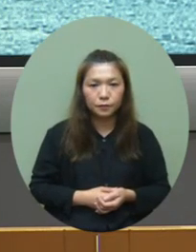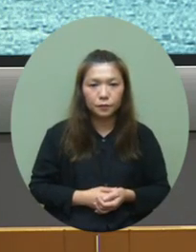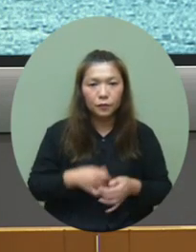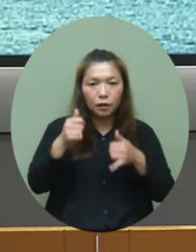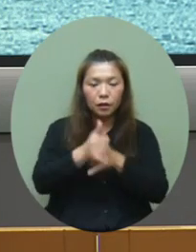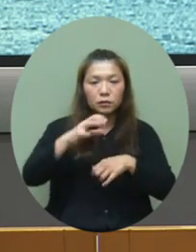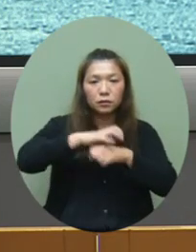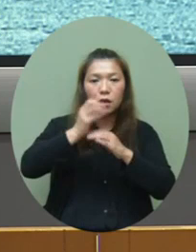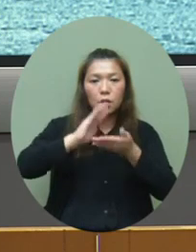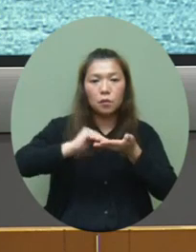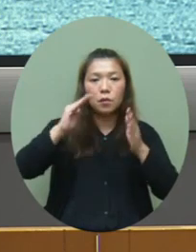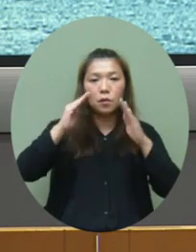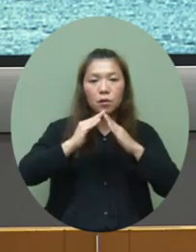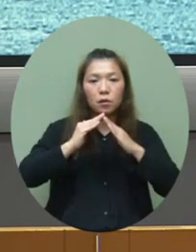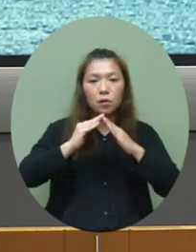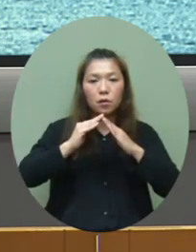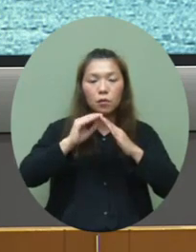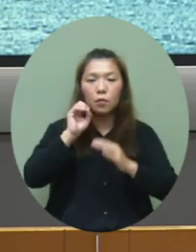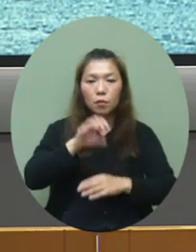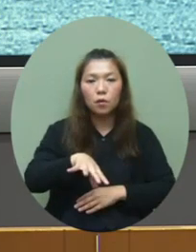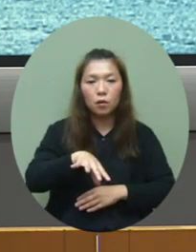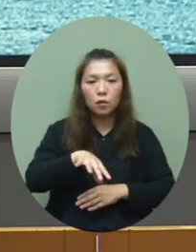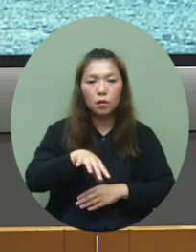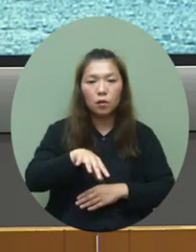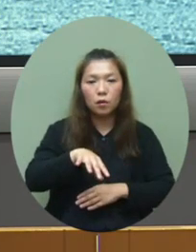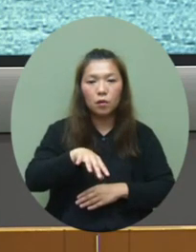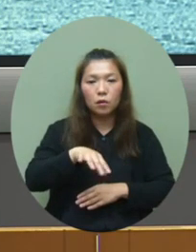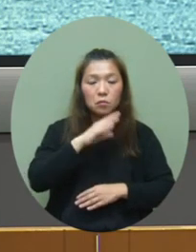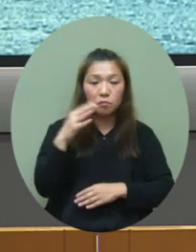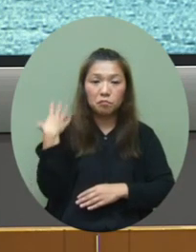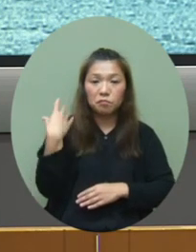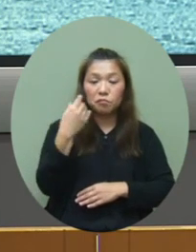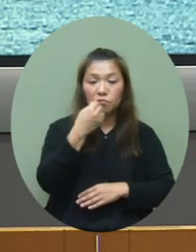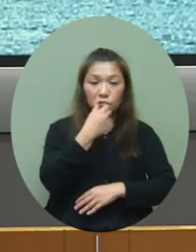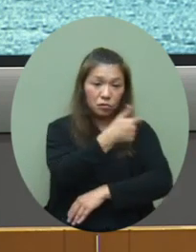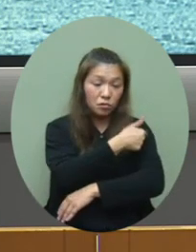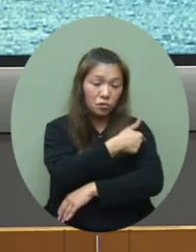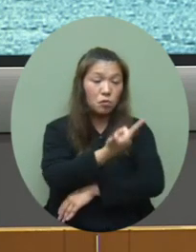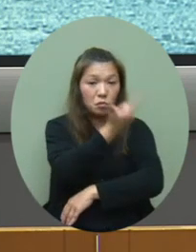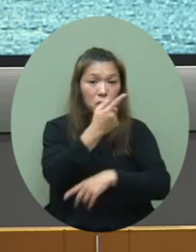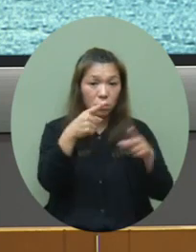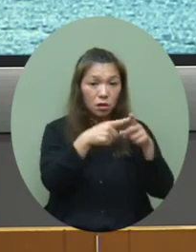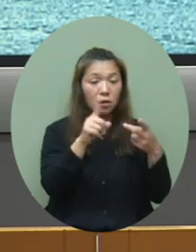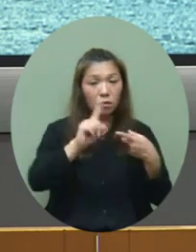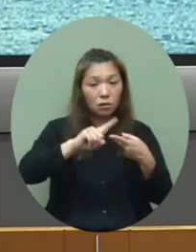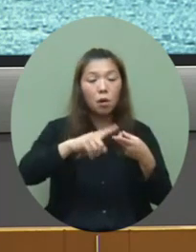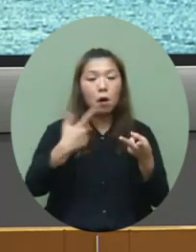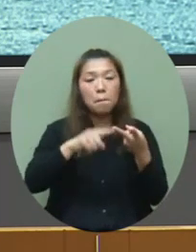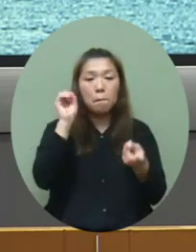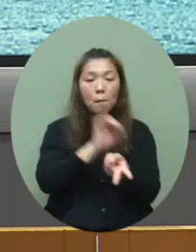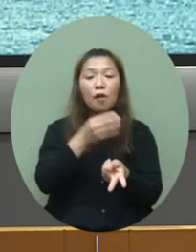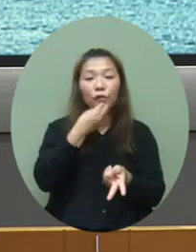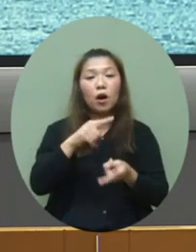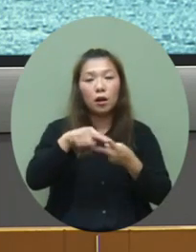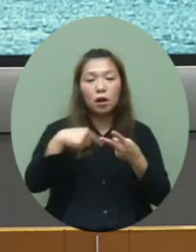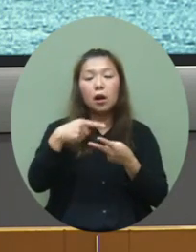根據世衛說，其實如果是曾經有很多人打針，又有一部分人是感染，當然